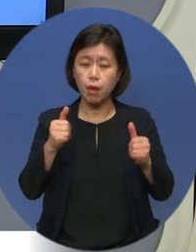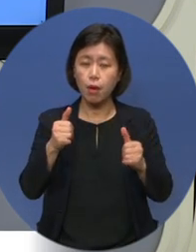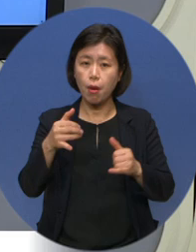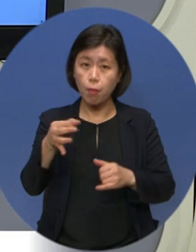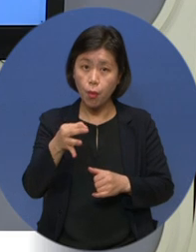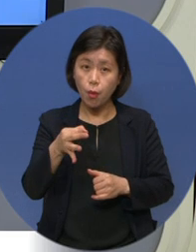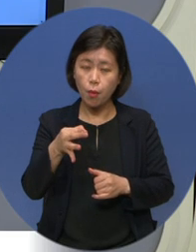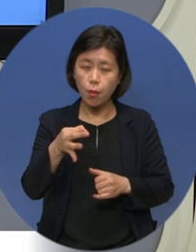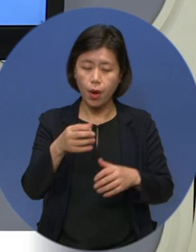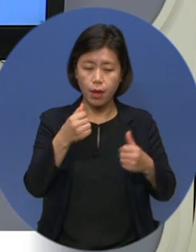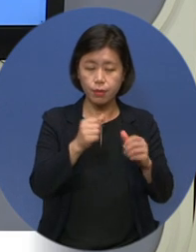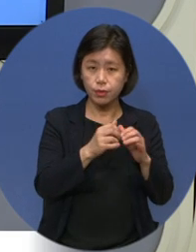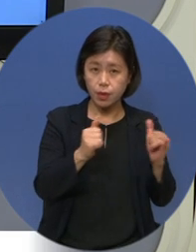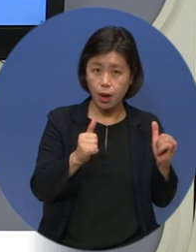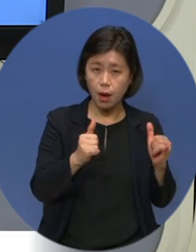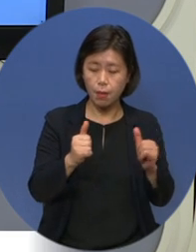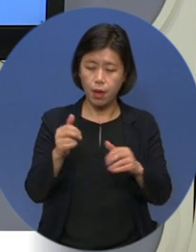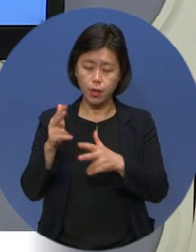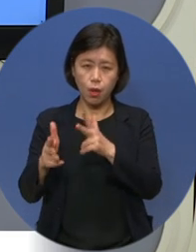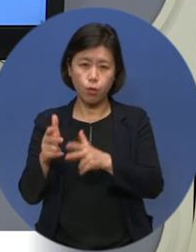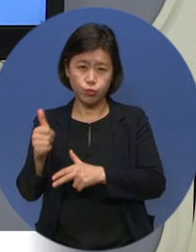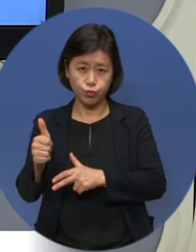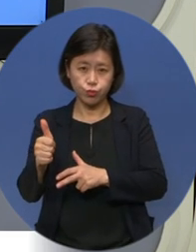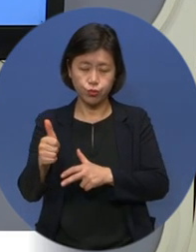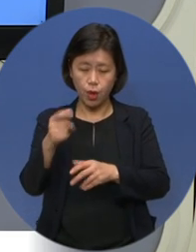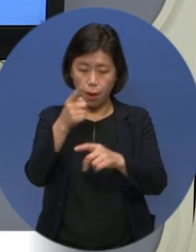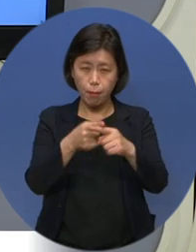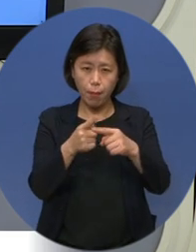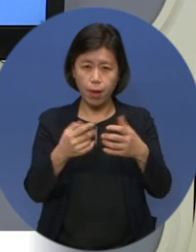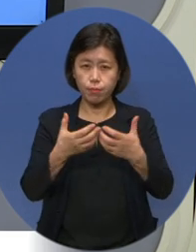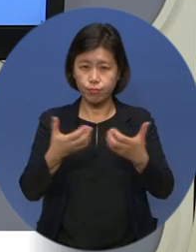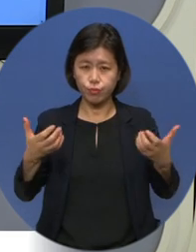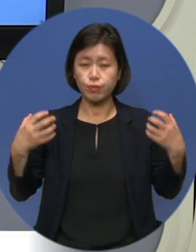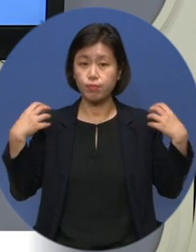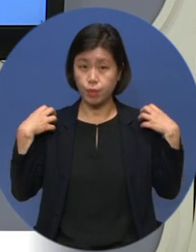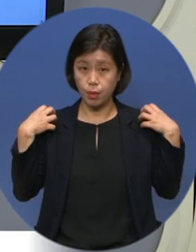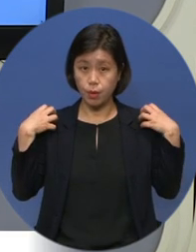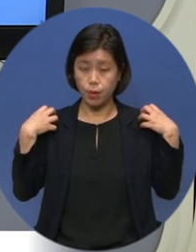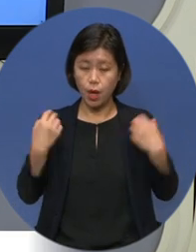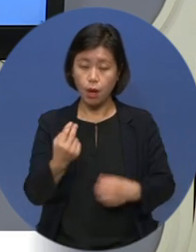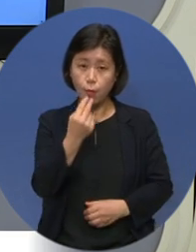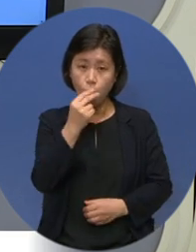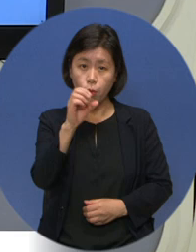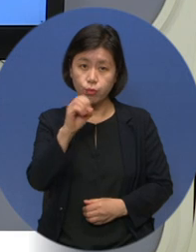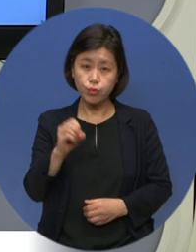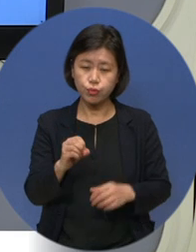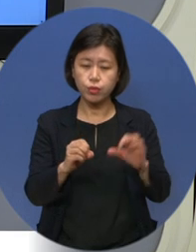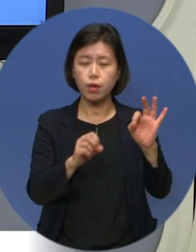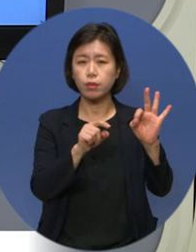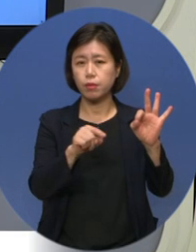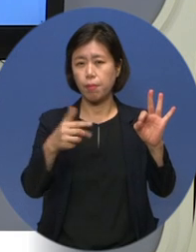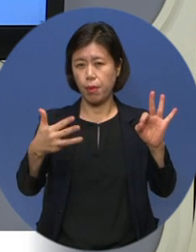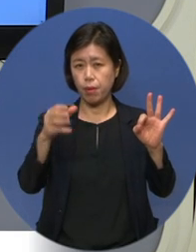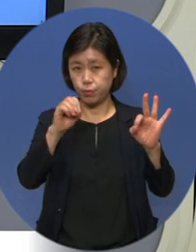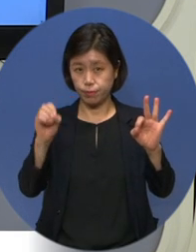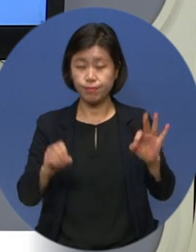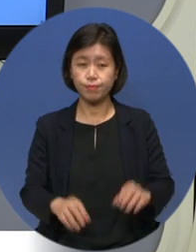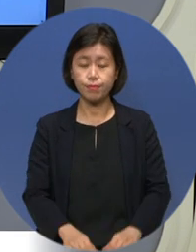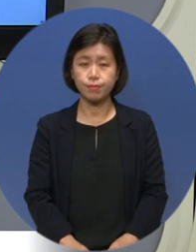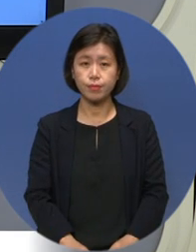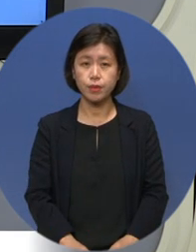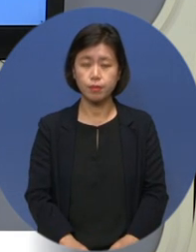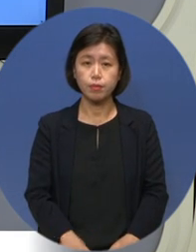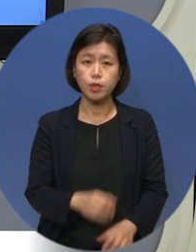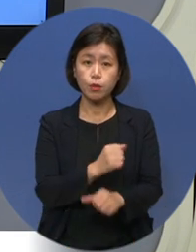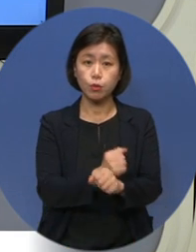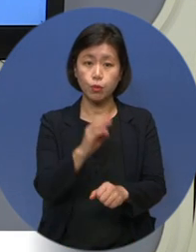사업주가 2분의 1씩 부담하며 보험 요율은 각각 0.8% 인데요 고용노동부는 지난